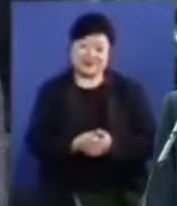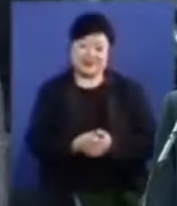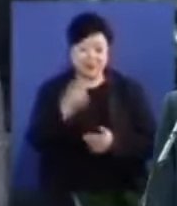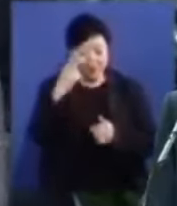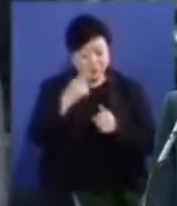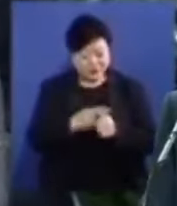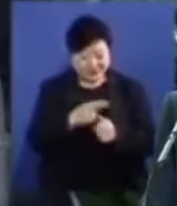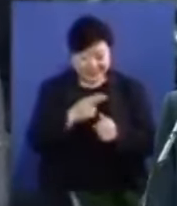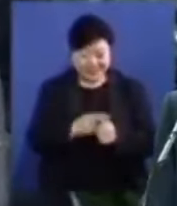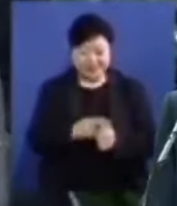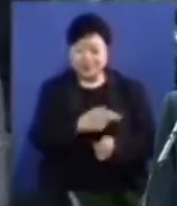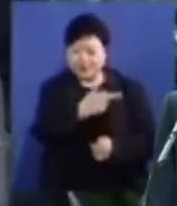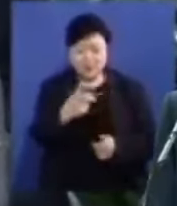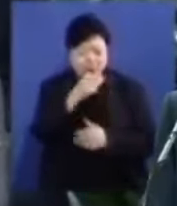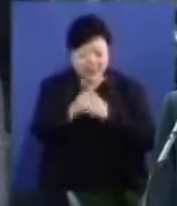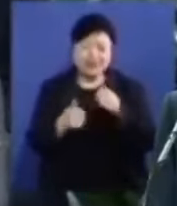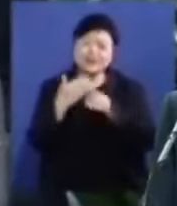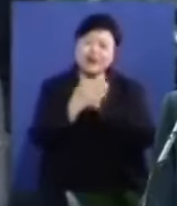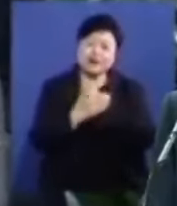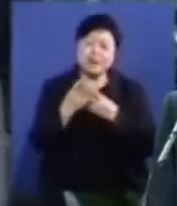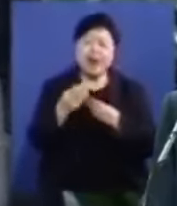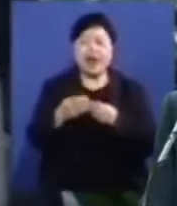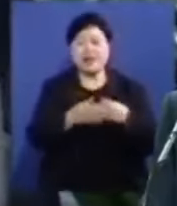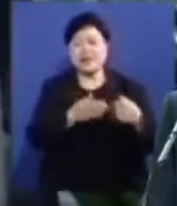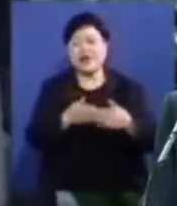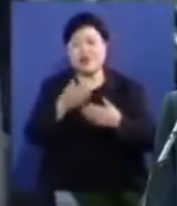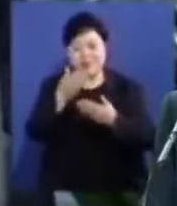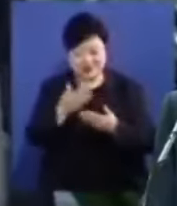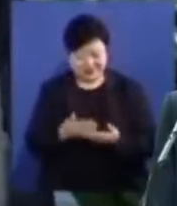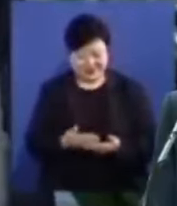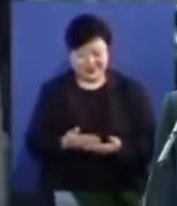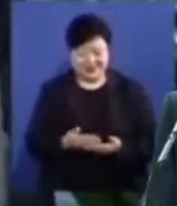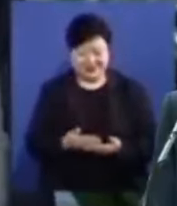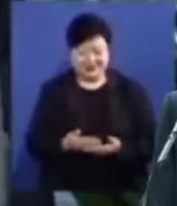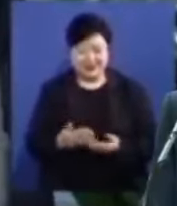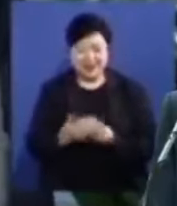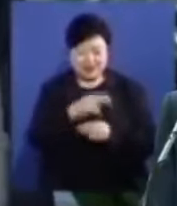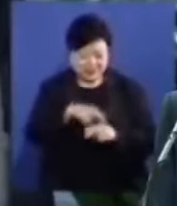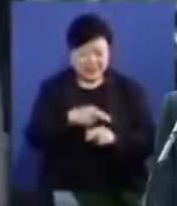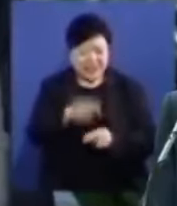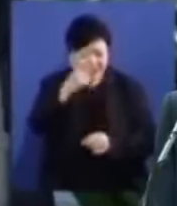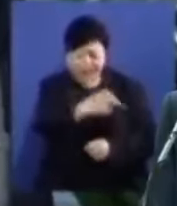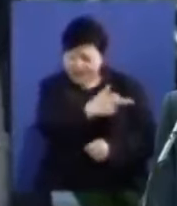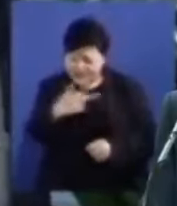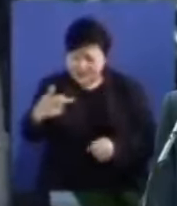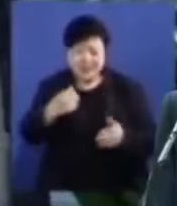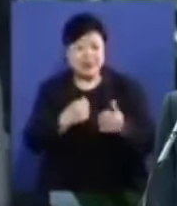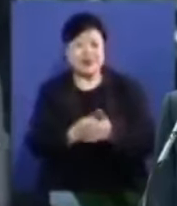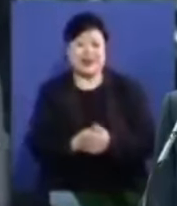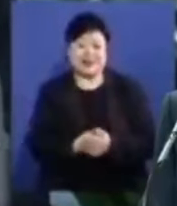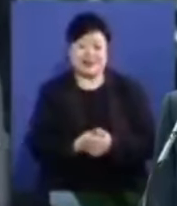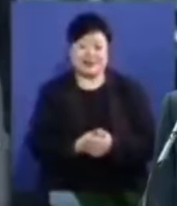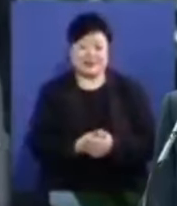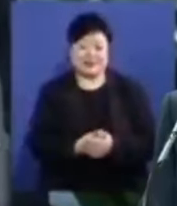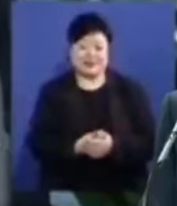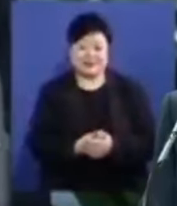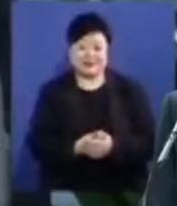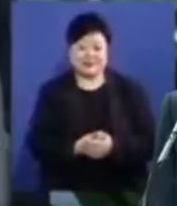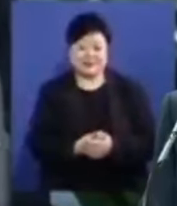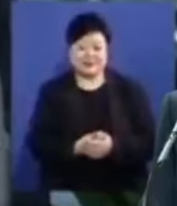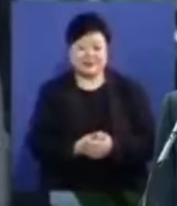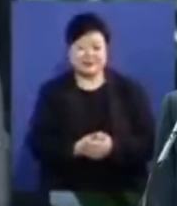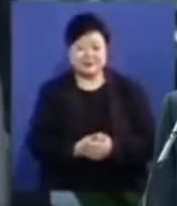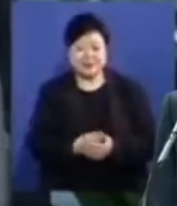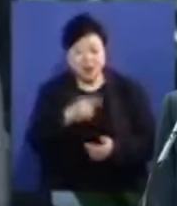바울 선생은 너무나 하나님의 은혜를 많이 받았어. 은사가 너무나 크기 때문에 아무리 안 그런다고